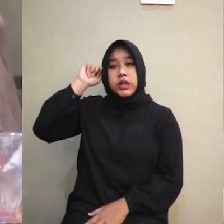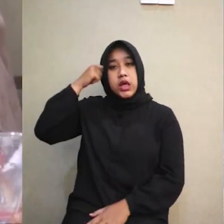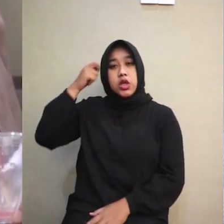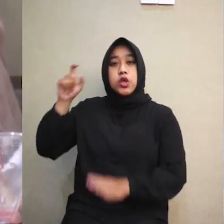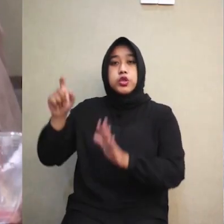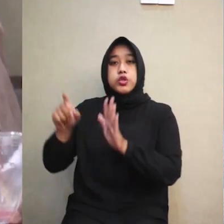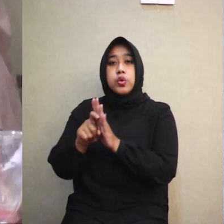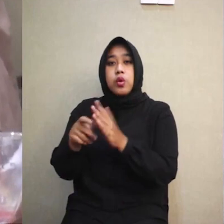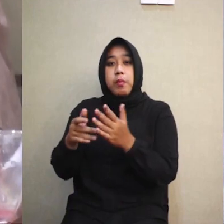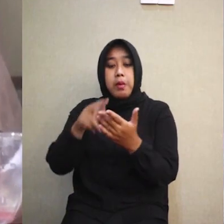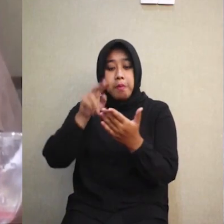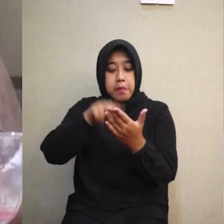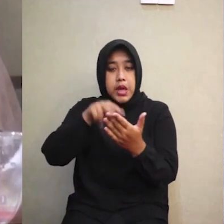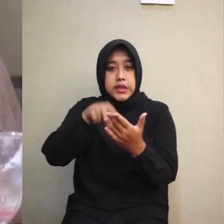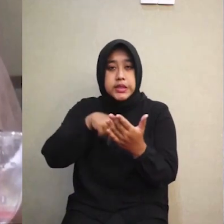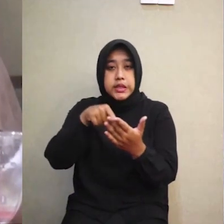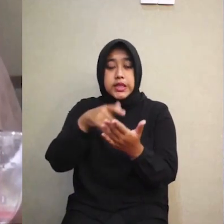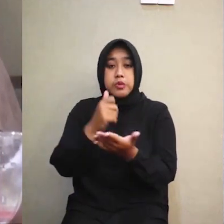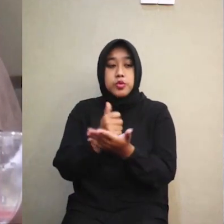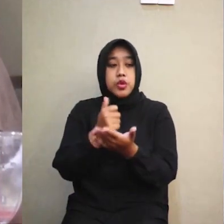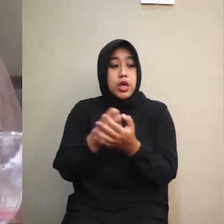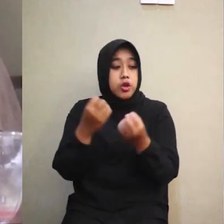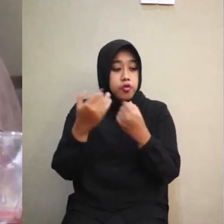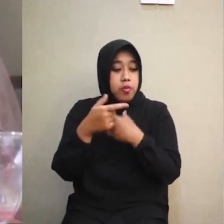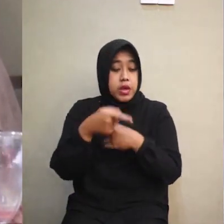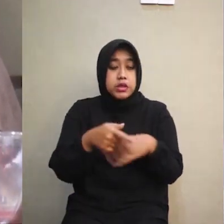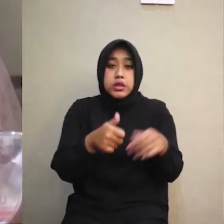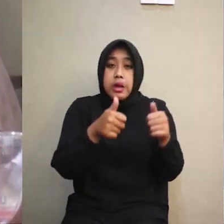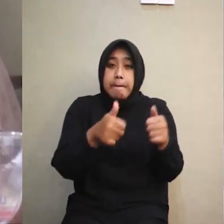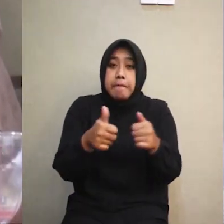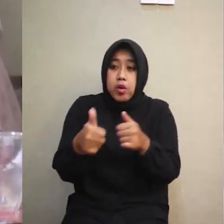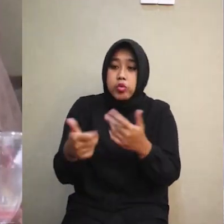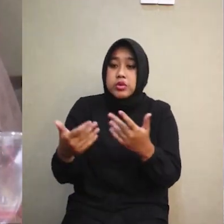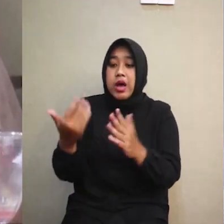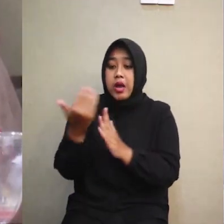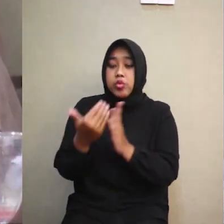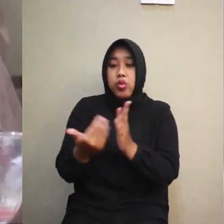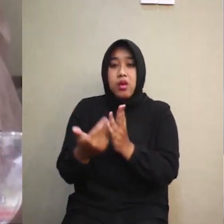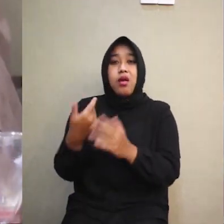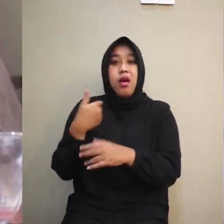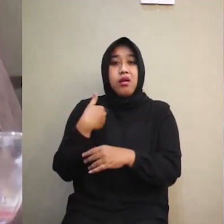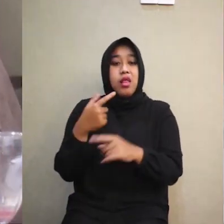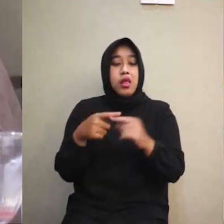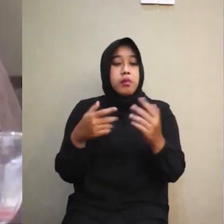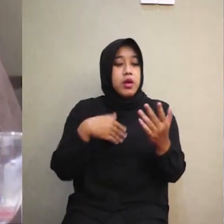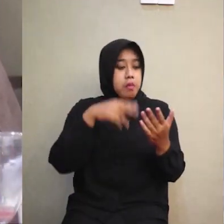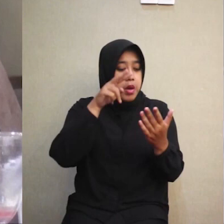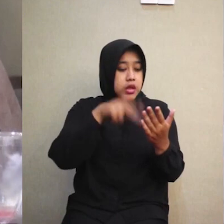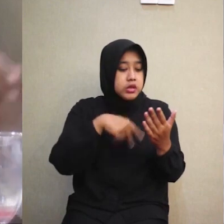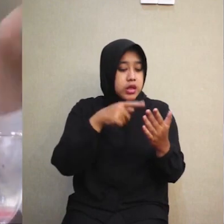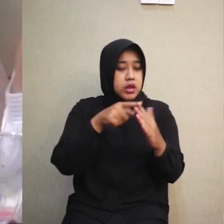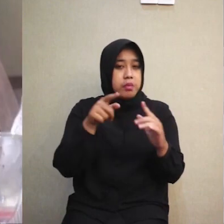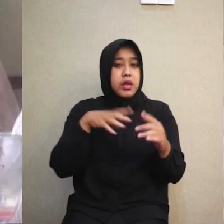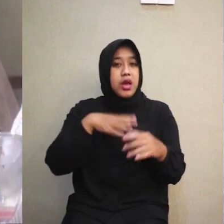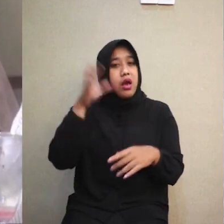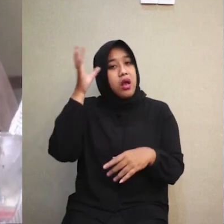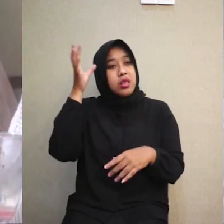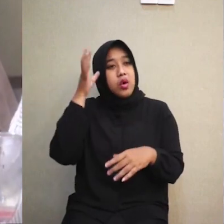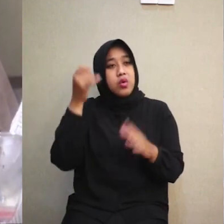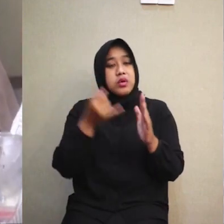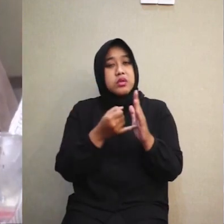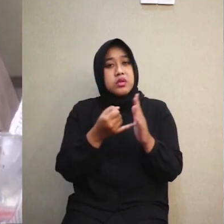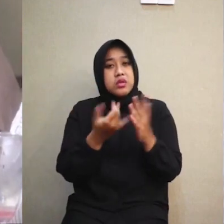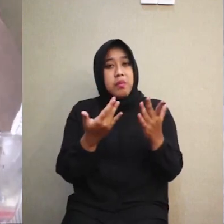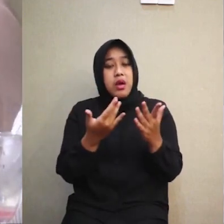kita kita membaca sesuatu sebetulnya informasinya bagus aturannya ada cuman kita baca aja tapi nggak ngerti isinya